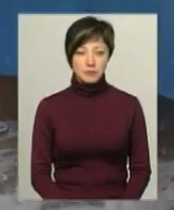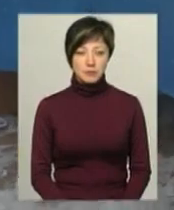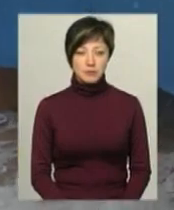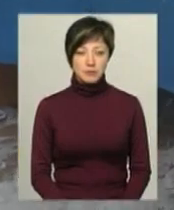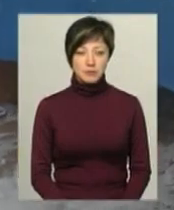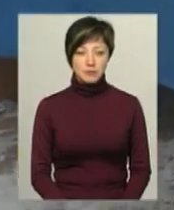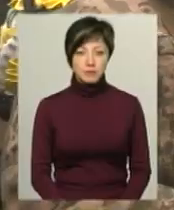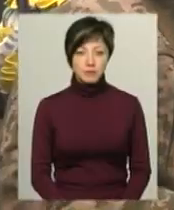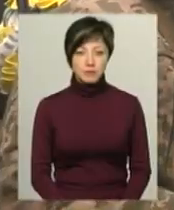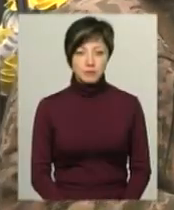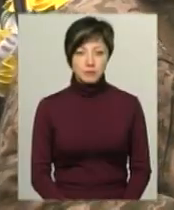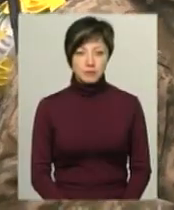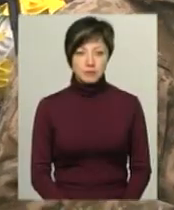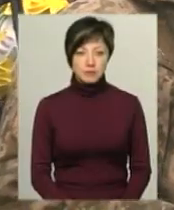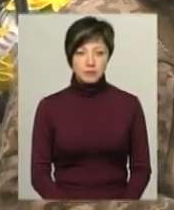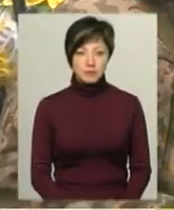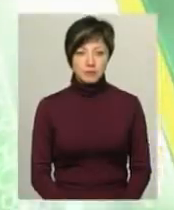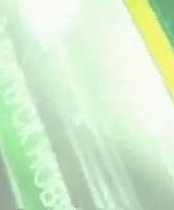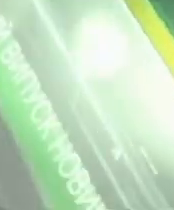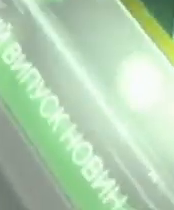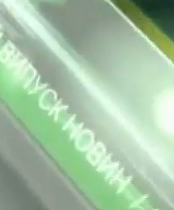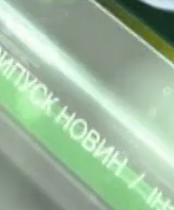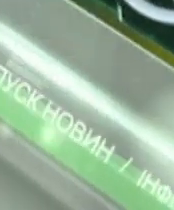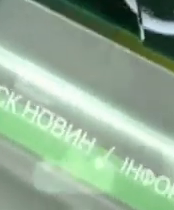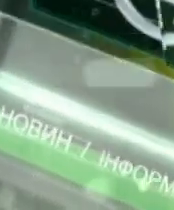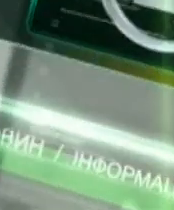Михайло Жила, Віктор Кривий, новини Поділля Центр.